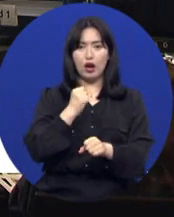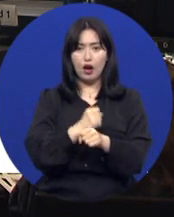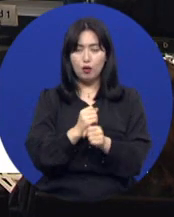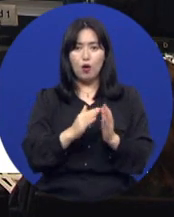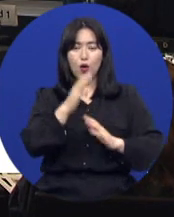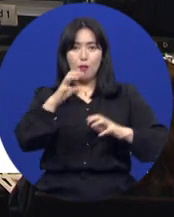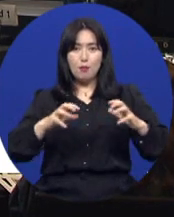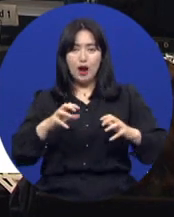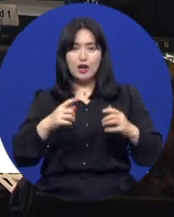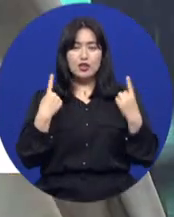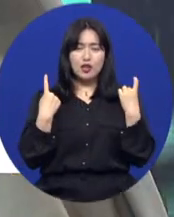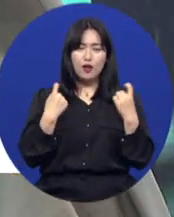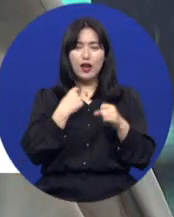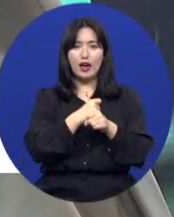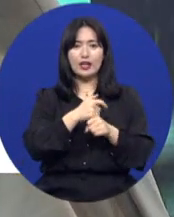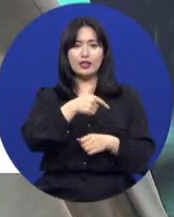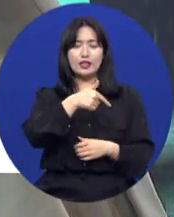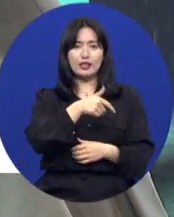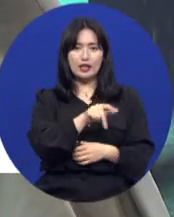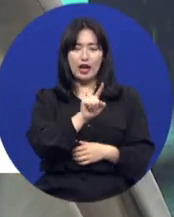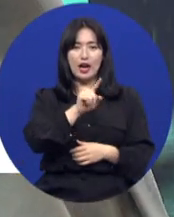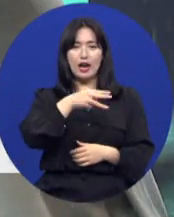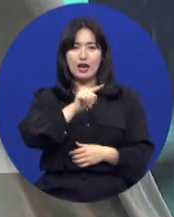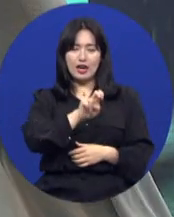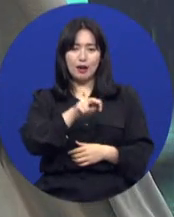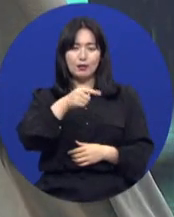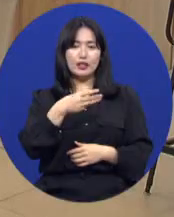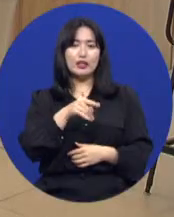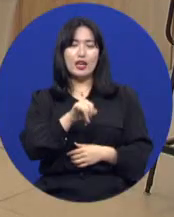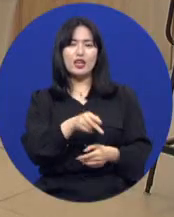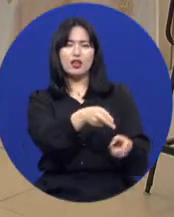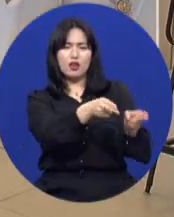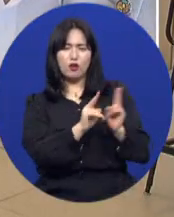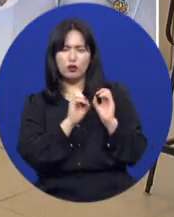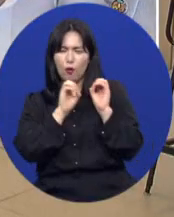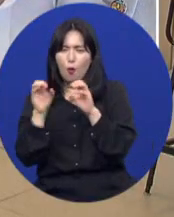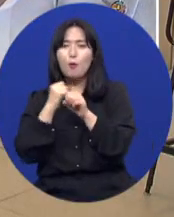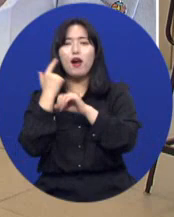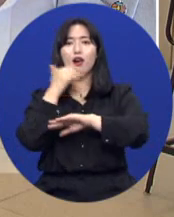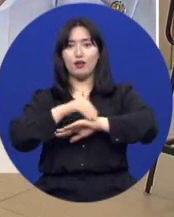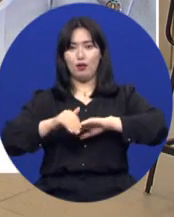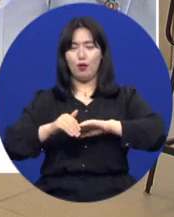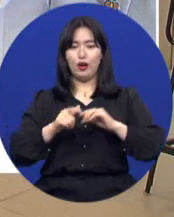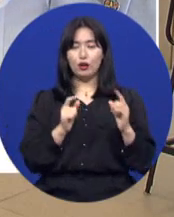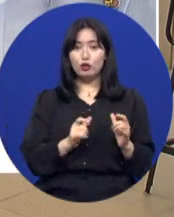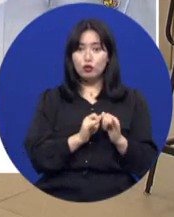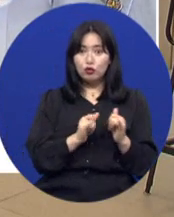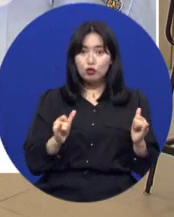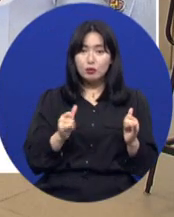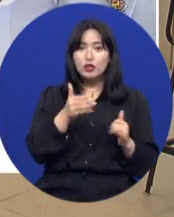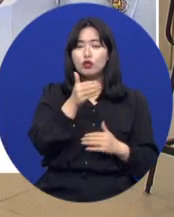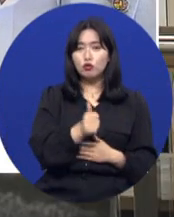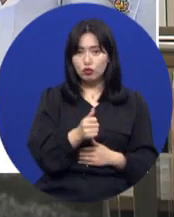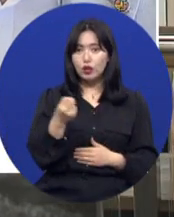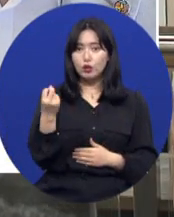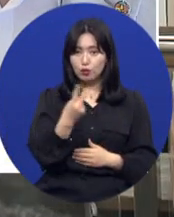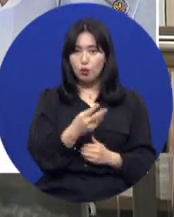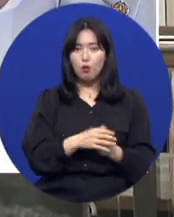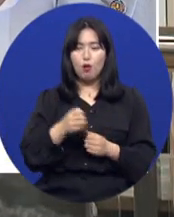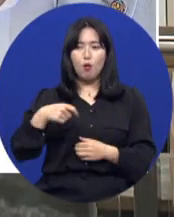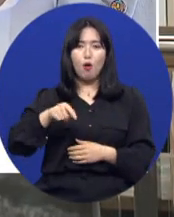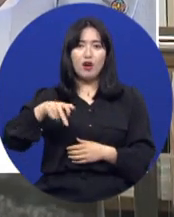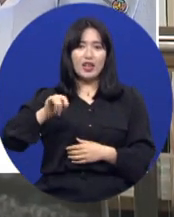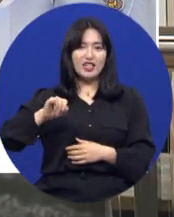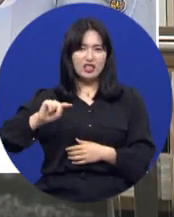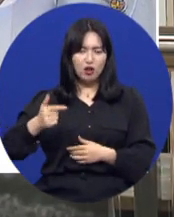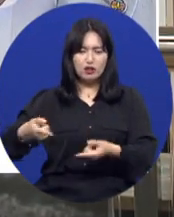브랜딩 카르엠 스테이 와 영계 홍보를 도울 계획입니다 지역주민 어떤 사업체 그리고 이제 워 케이션